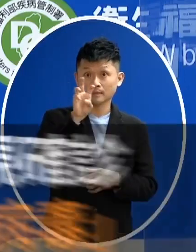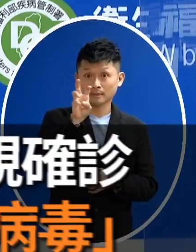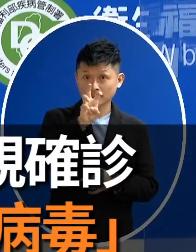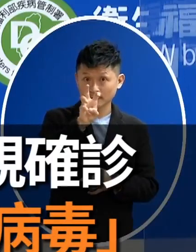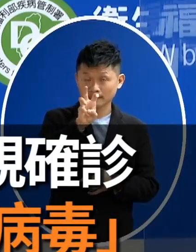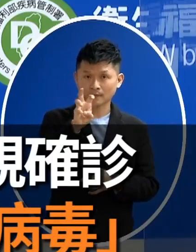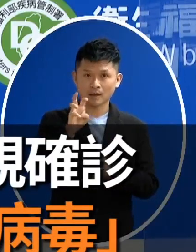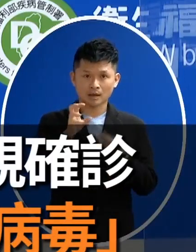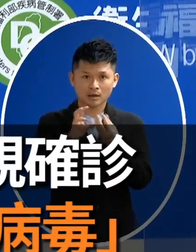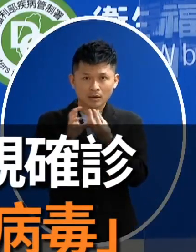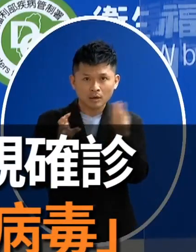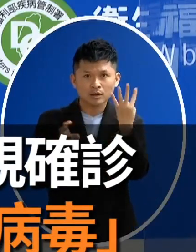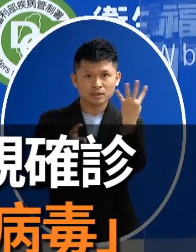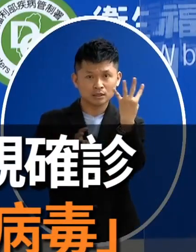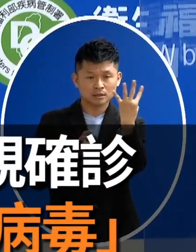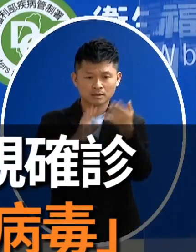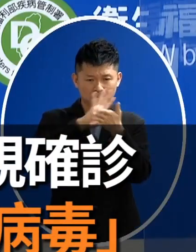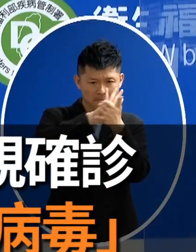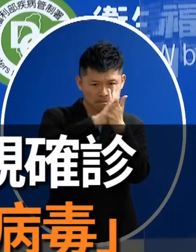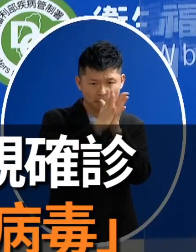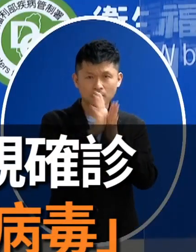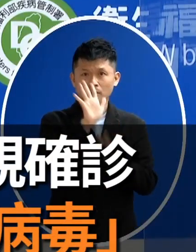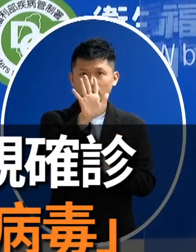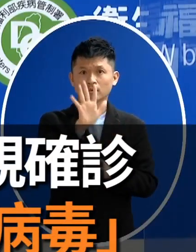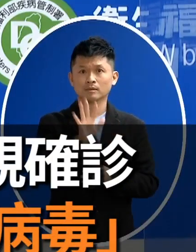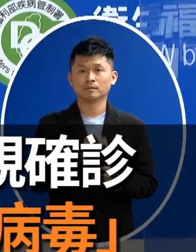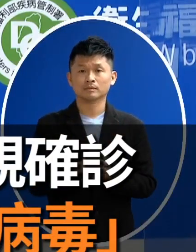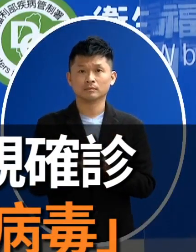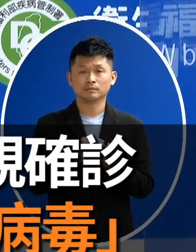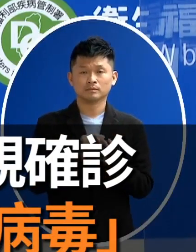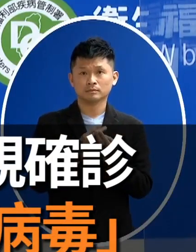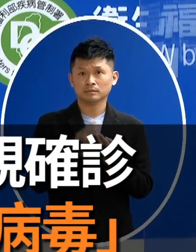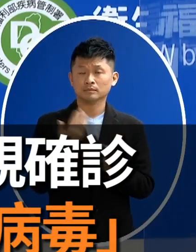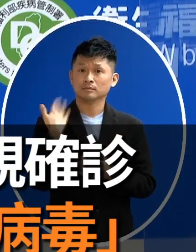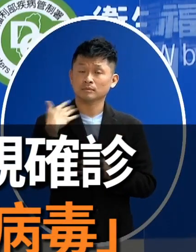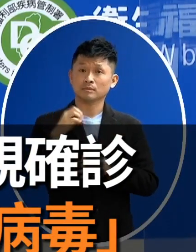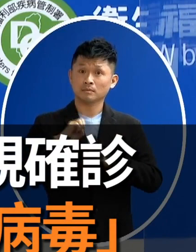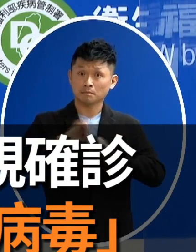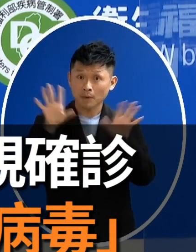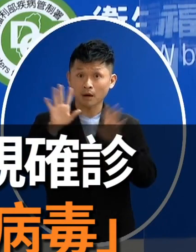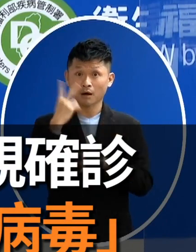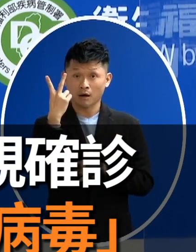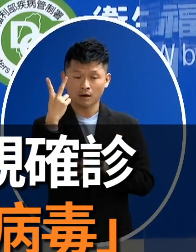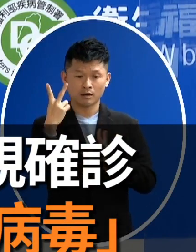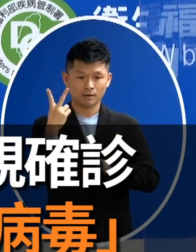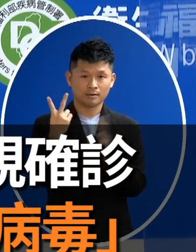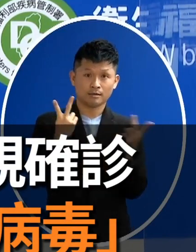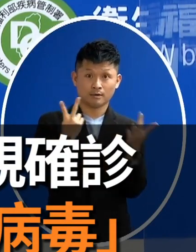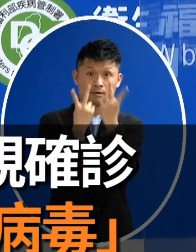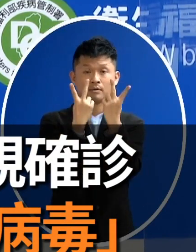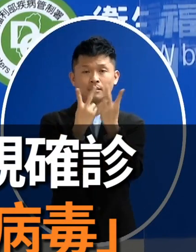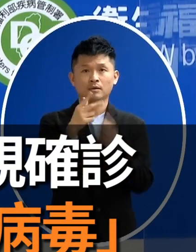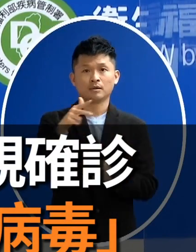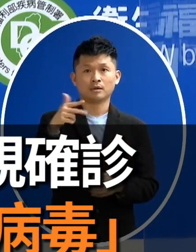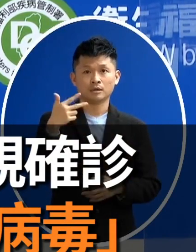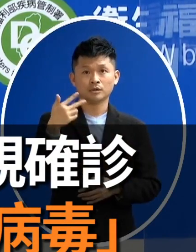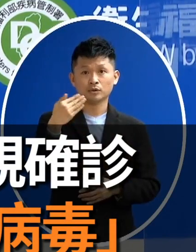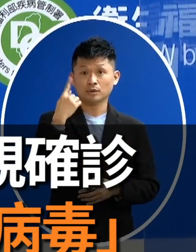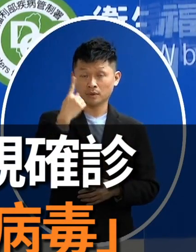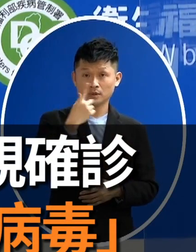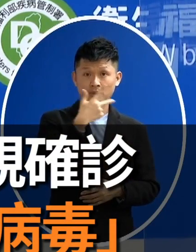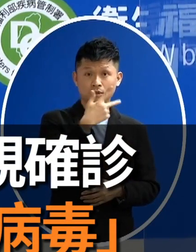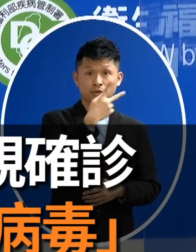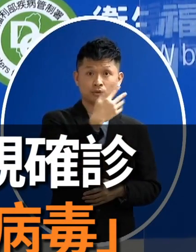今天一株有四株，昨天跟大家报告是两株，我们今天又验出两株，是791、792、